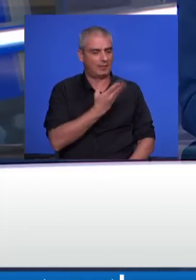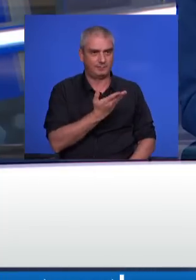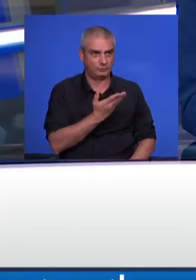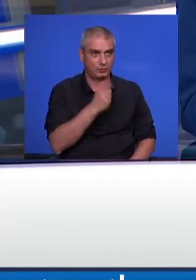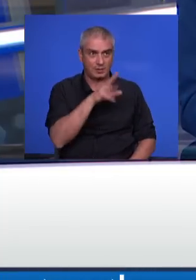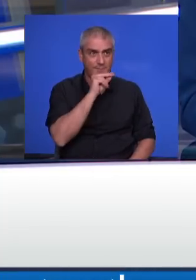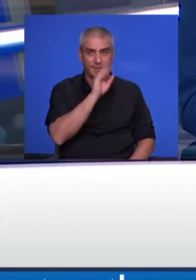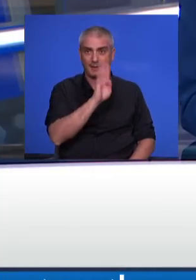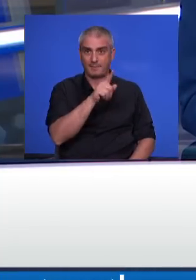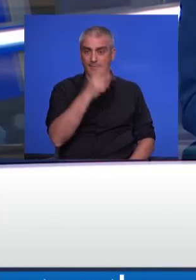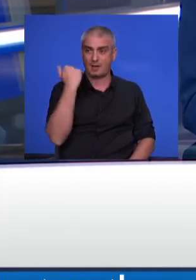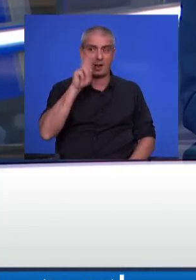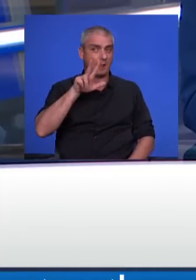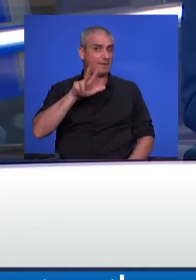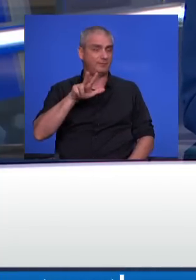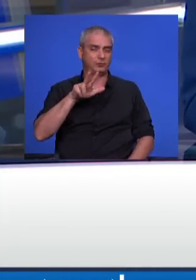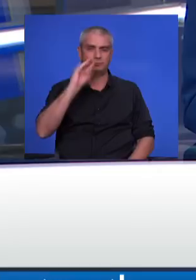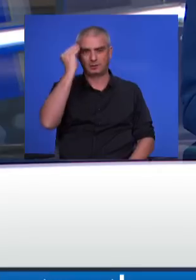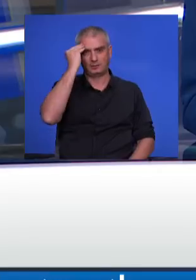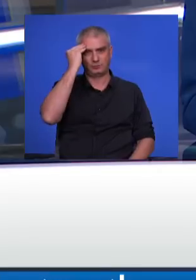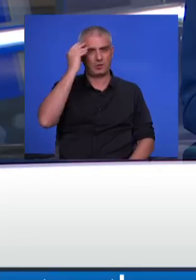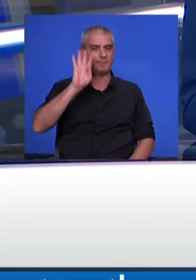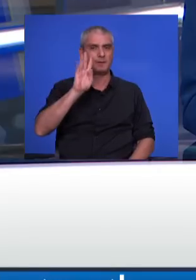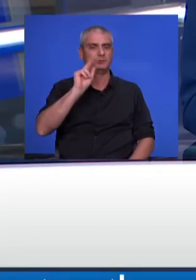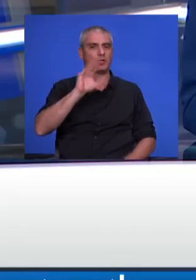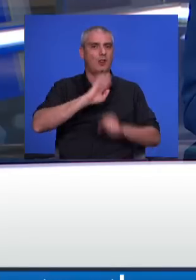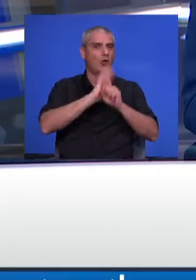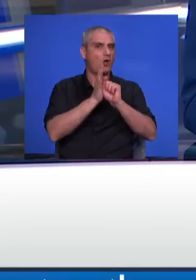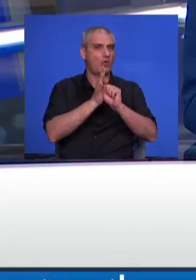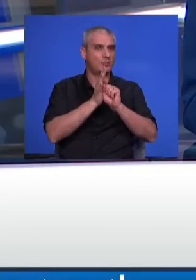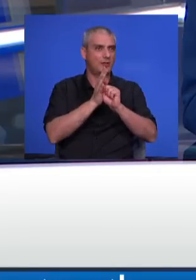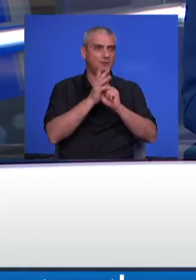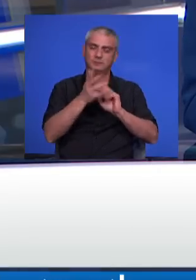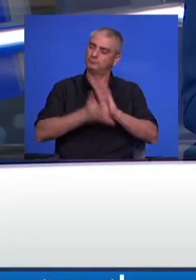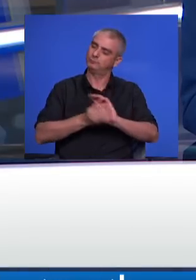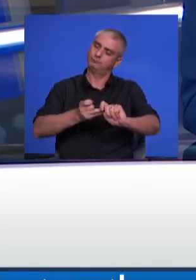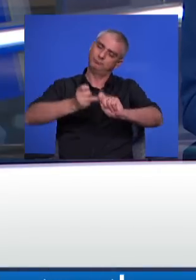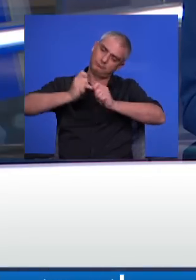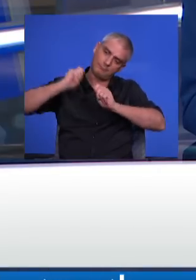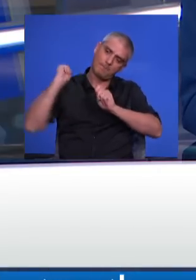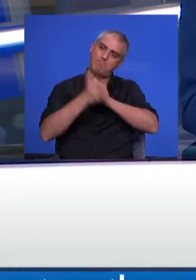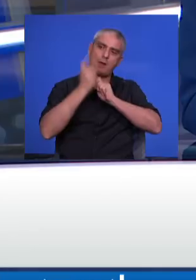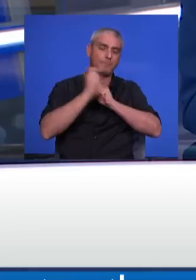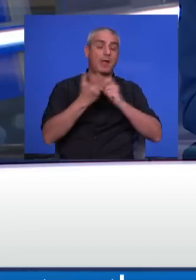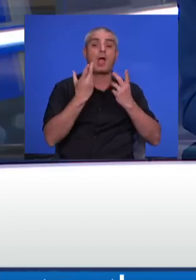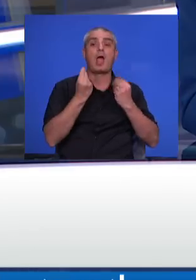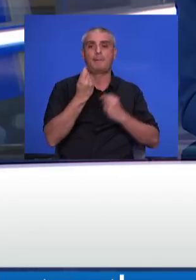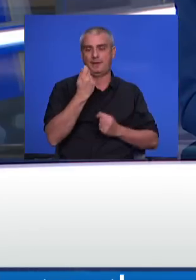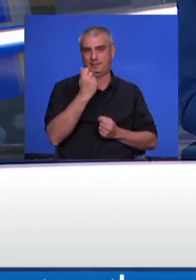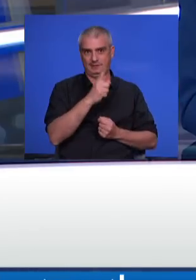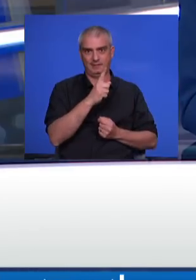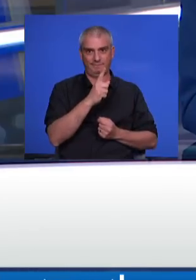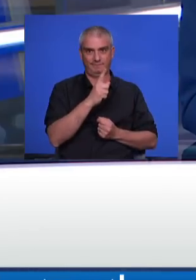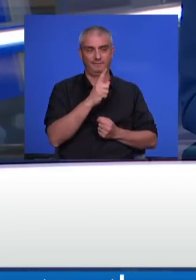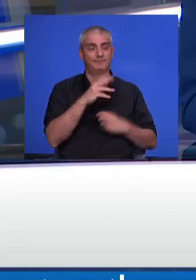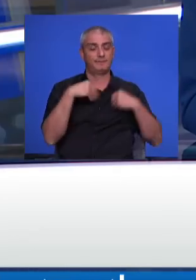מדבר על נתניהו של 2003, צריך לזכור גם את נתניהו של הקורונה, שהכניס יד לכיס והוציא הרבה כסף,